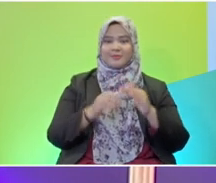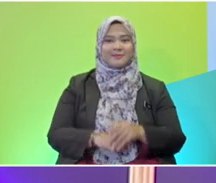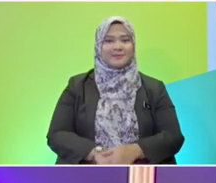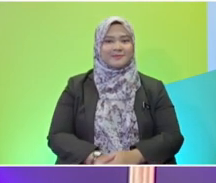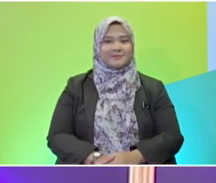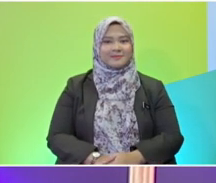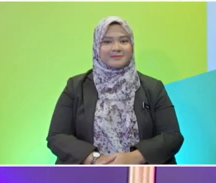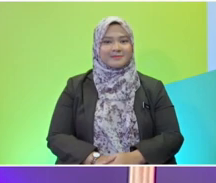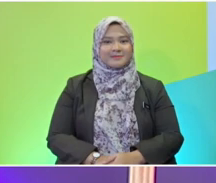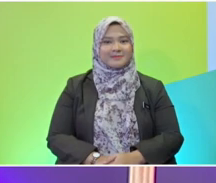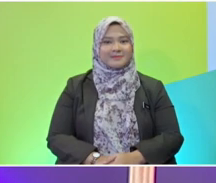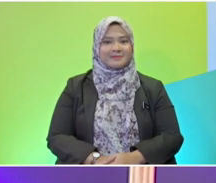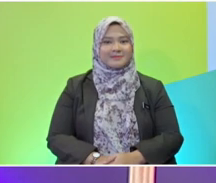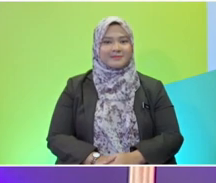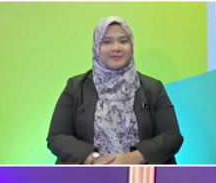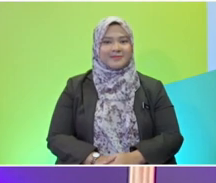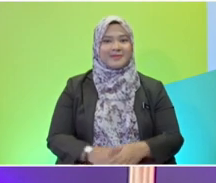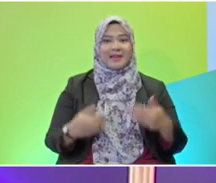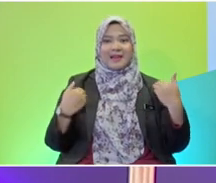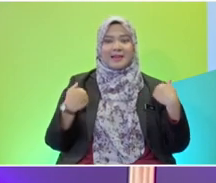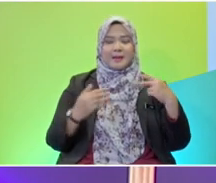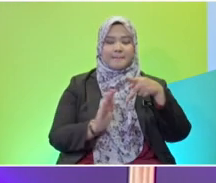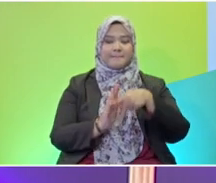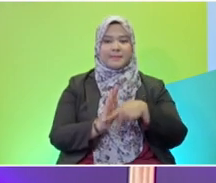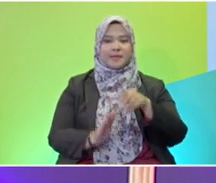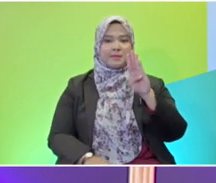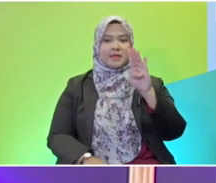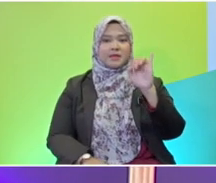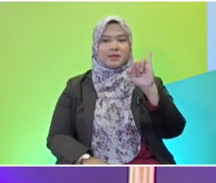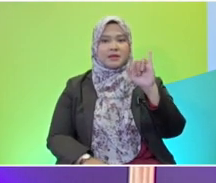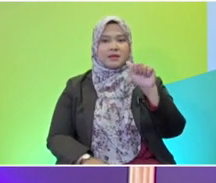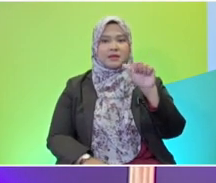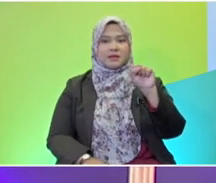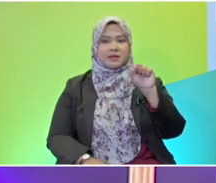dia kecil besar rupanya disebabkan oleh pembiasan cahaya